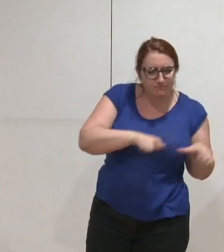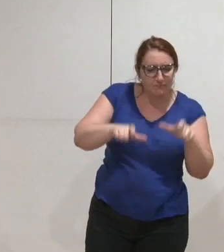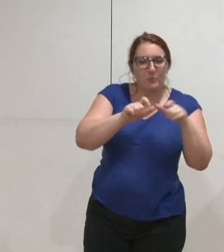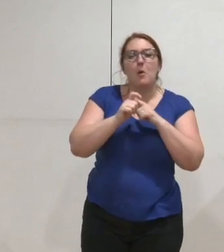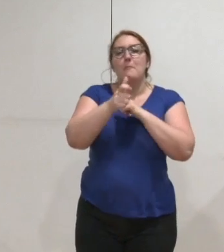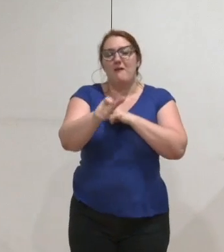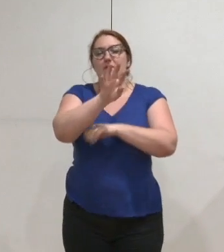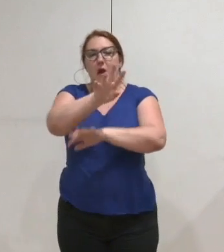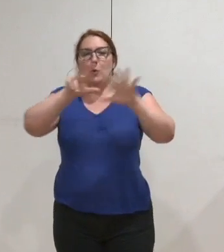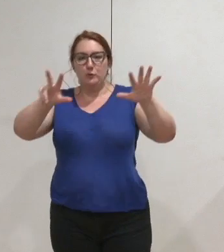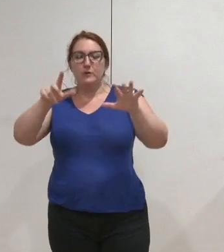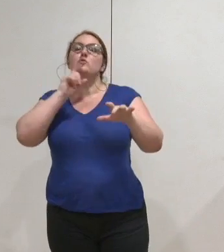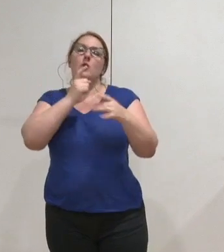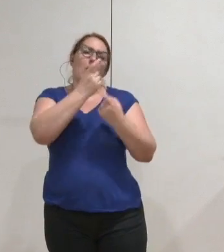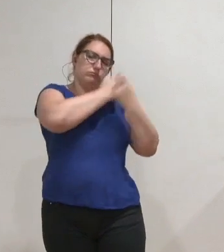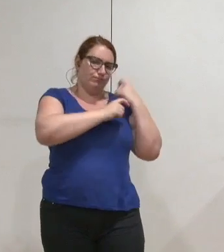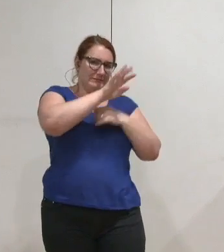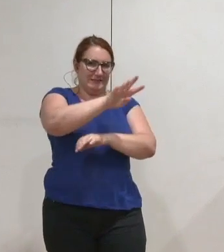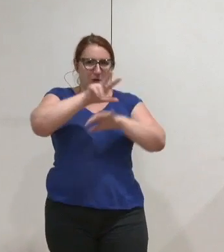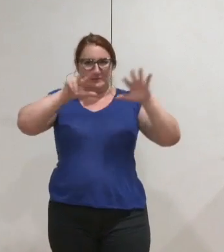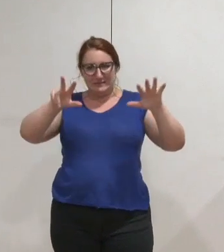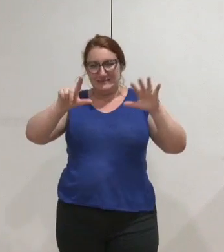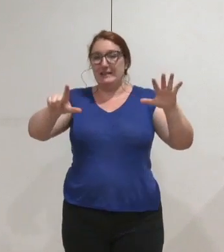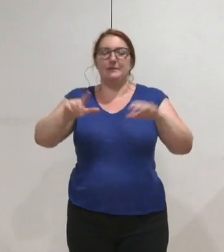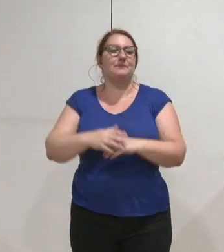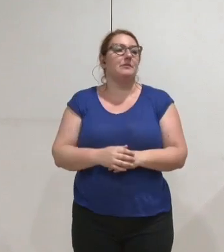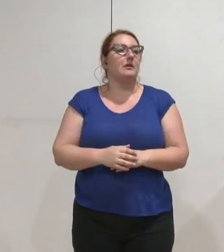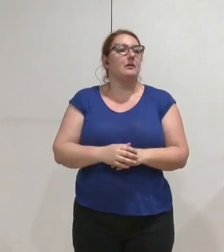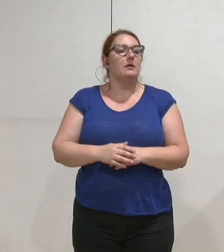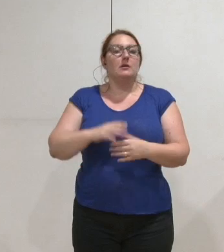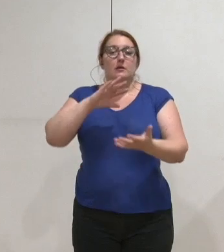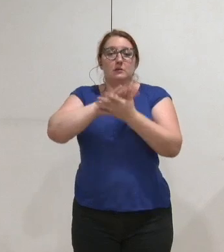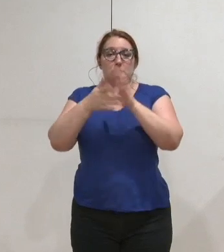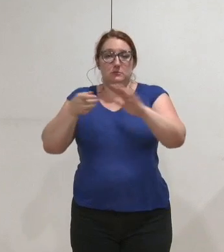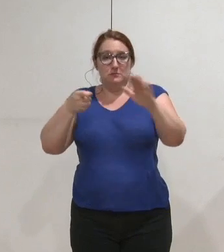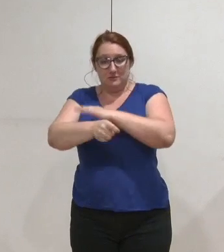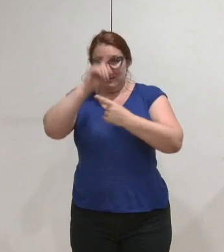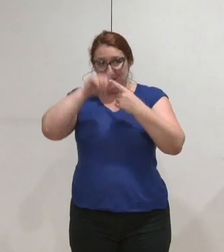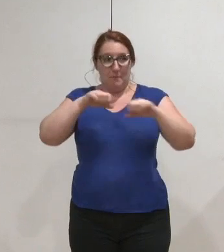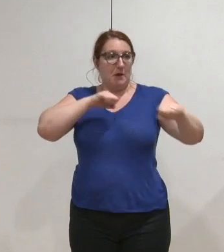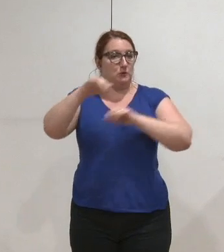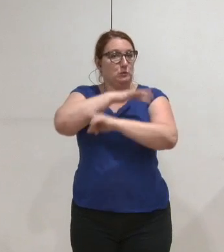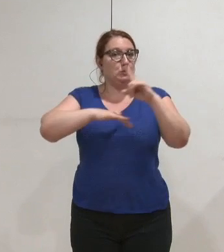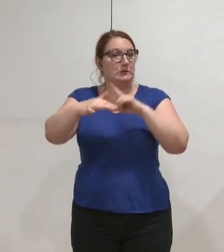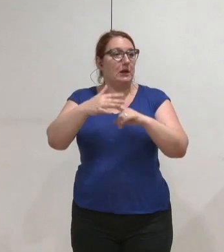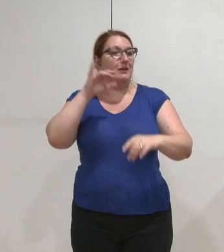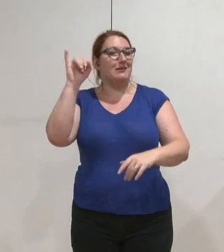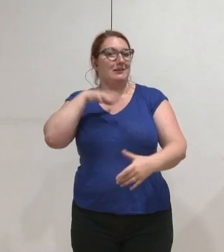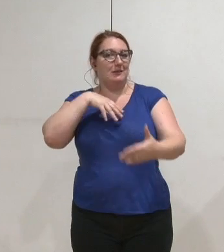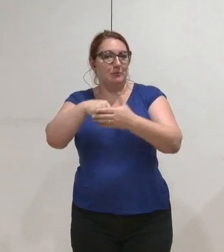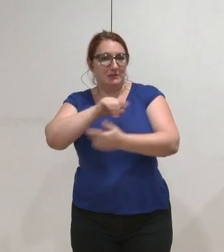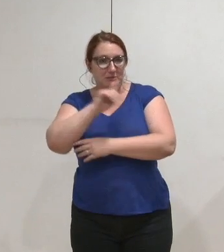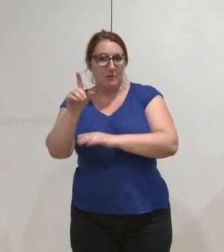47 la 48 subvention association dans le secteur de l'action sociale qui ne prend pas part au vote